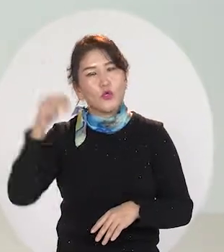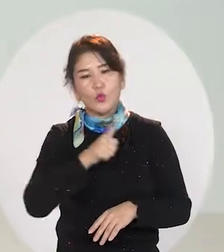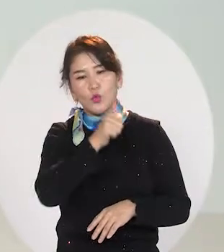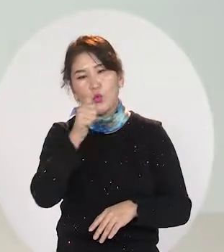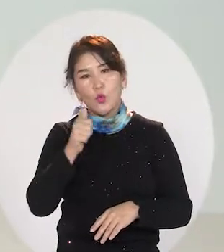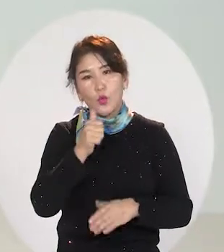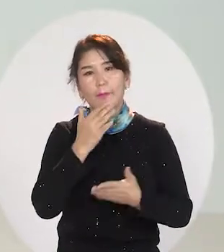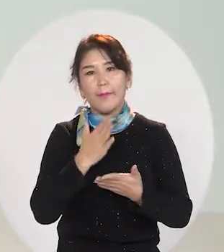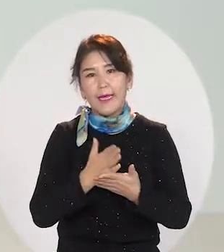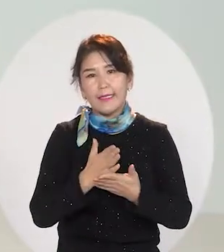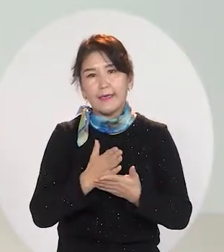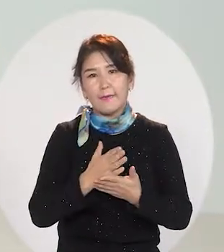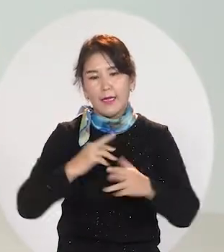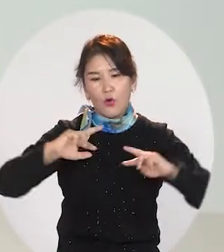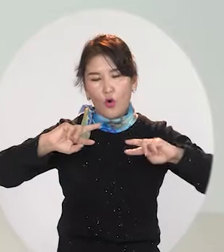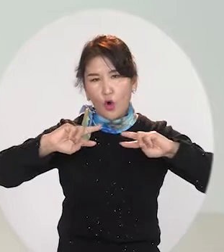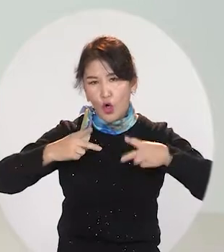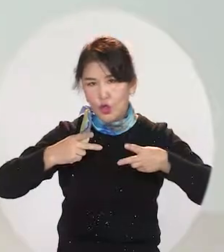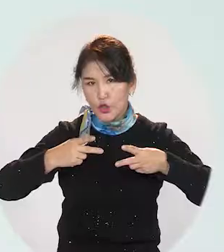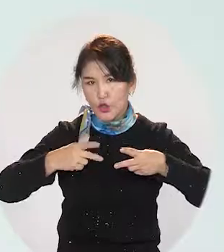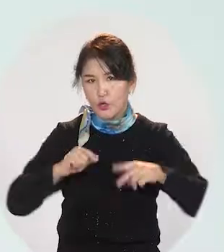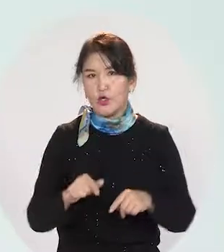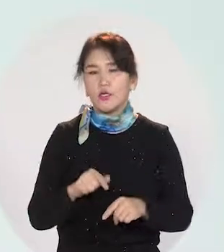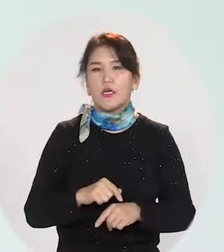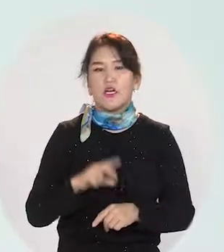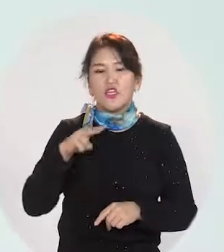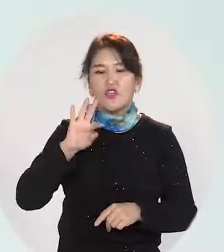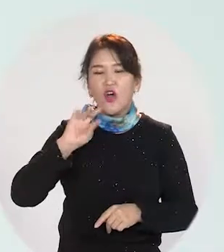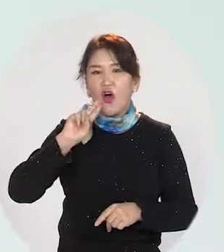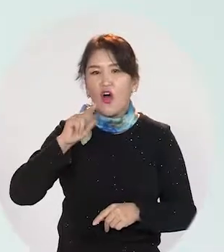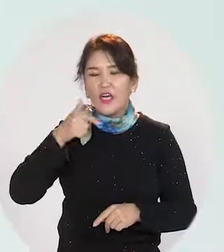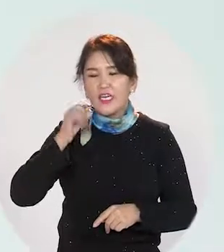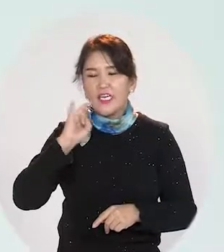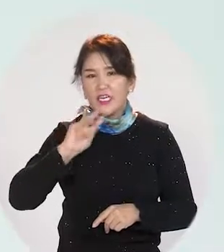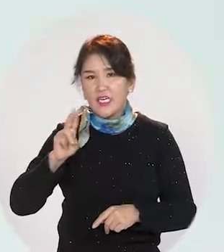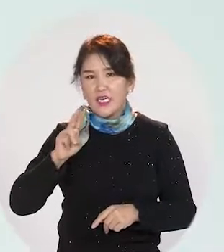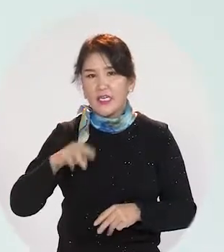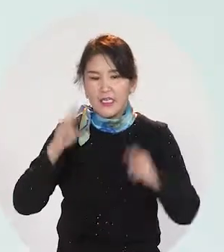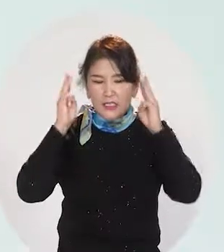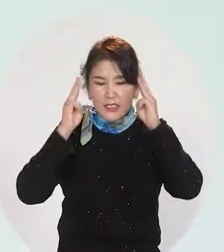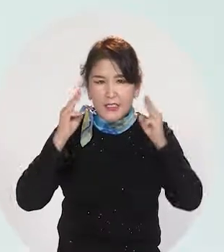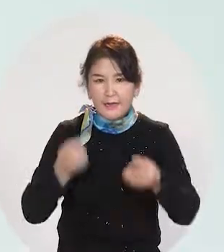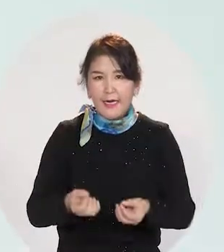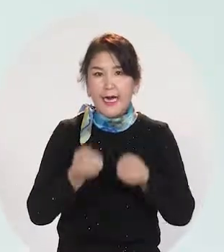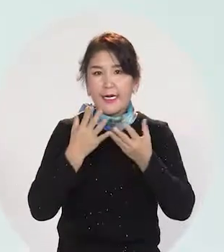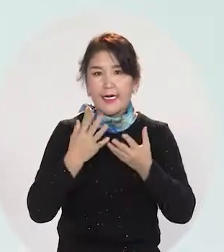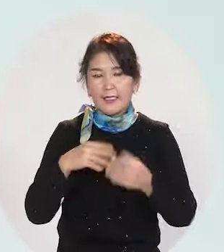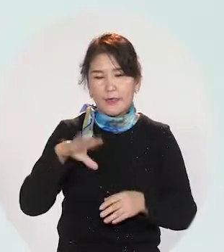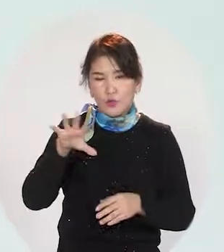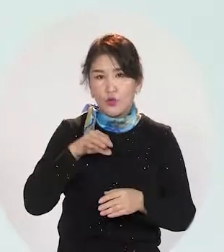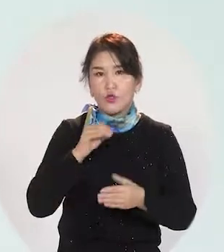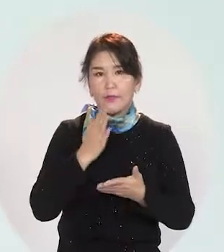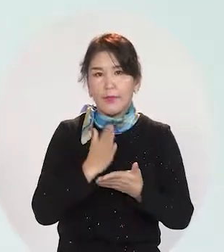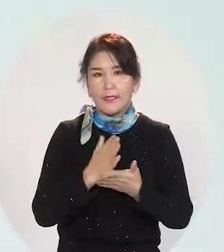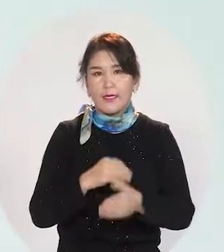байсан он жилүүд одоо арай илүү бодтой, логик, илүү тийм шийдвэр гаргах хэмжээний түвшинд очдог. Хүүхдүүд маань